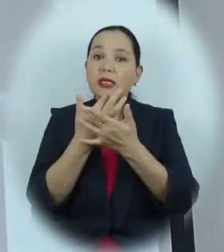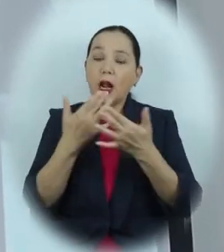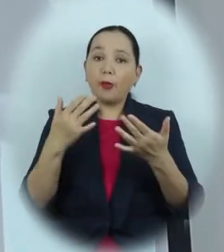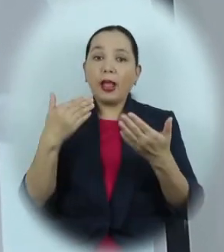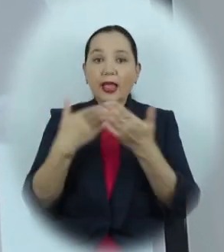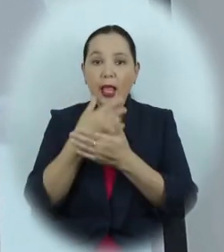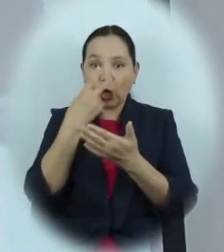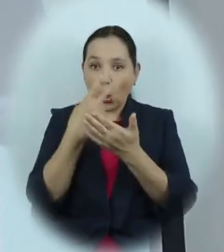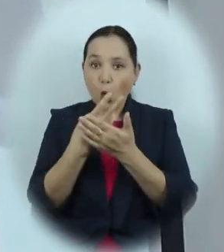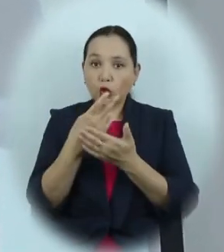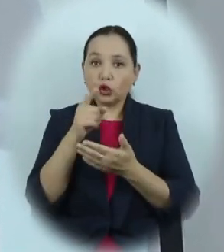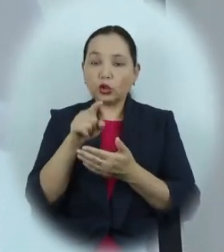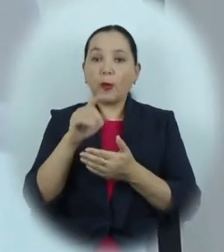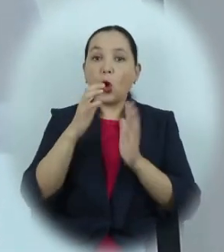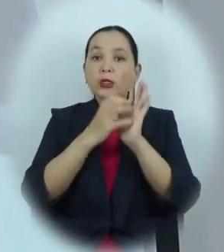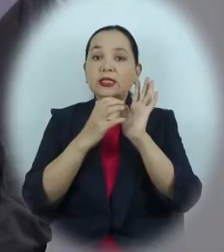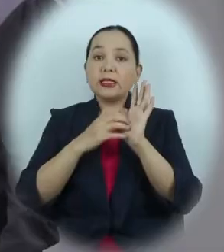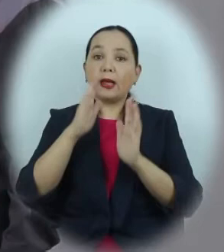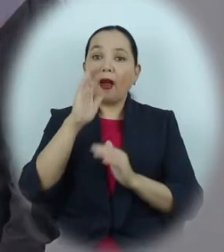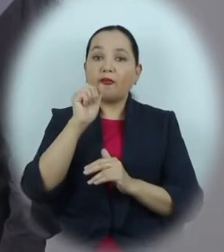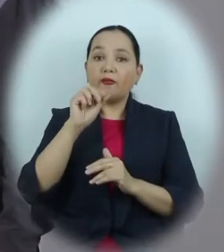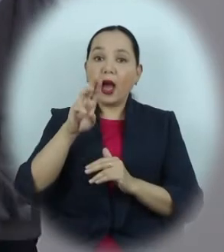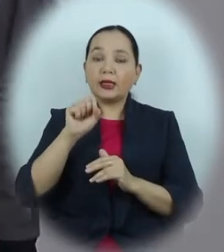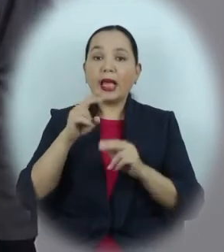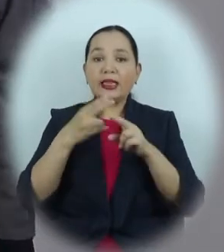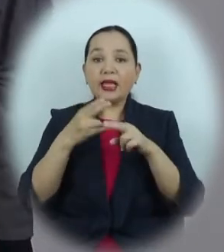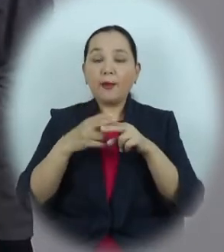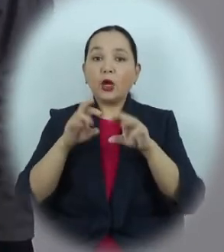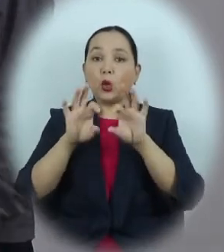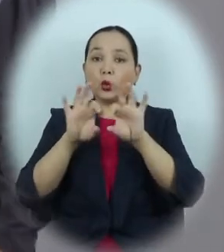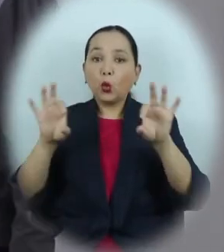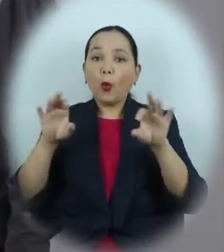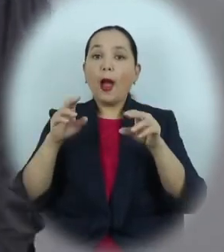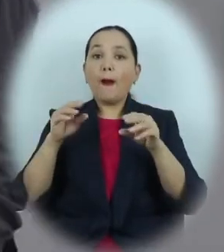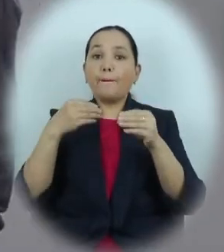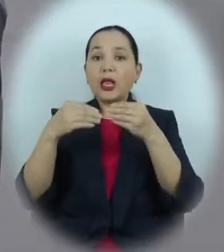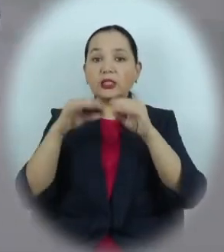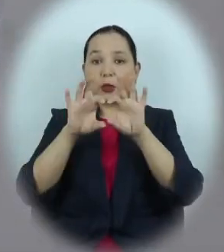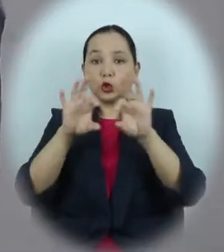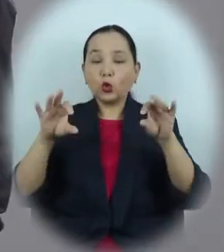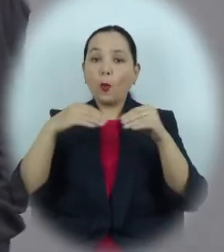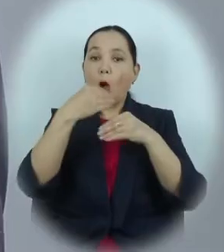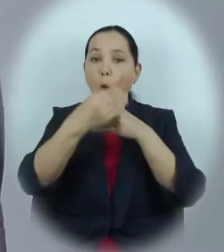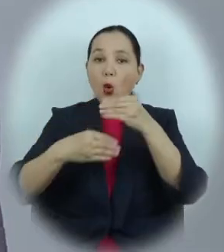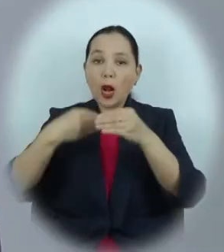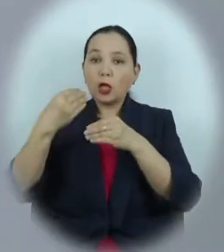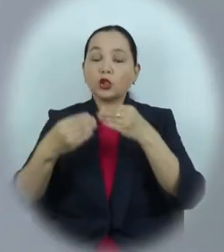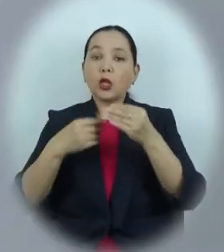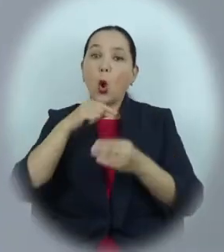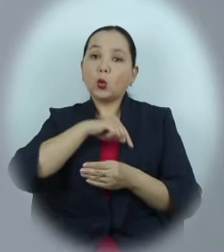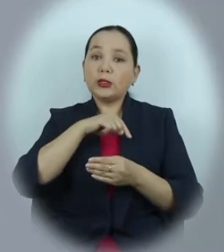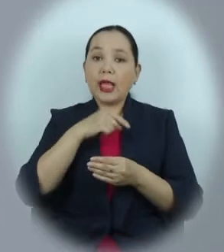yangi ko'rinishda stiklovatamiz. Bular xuddi mana shu temir turba, plastmas turbaga o'ralish xususiyatiga ega.